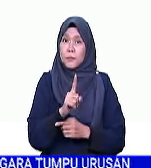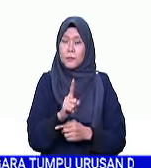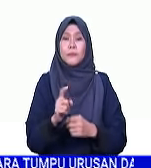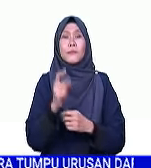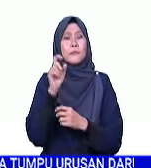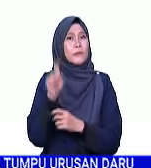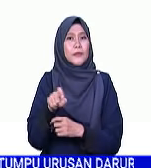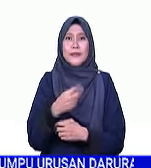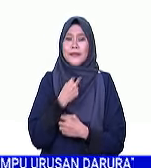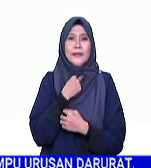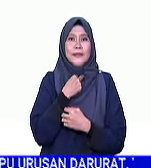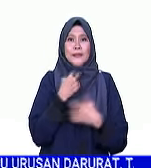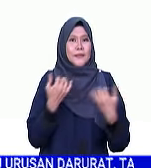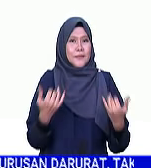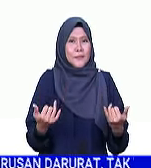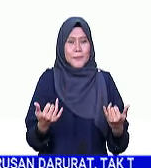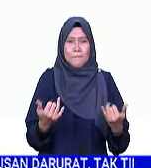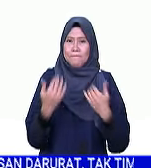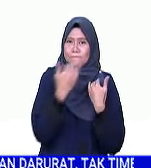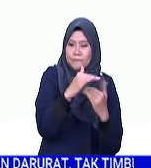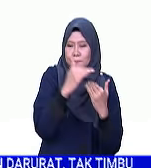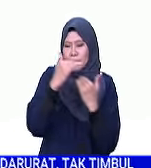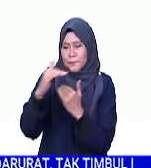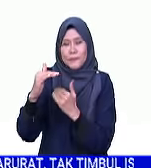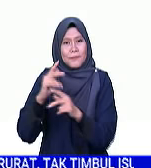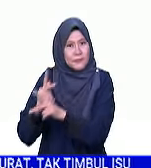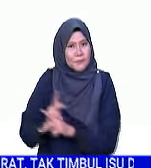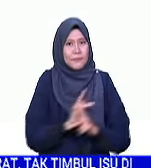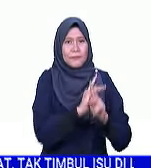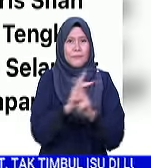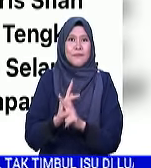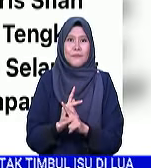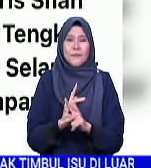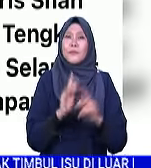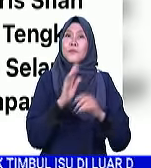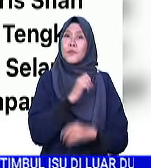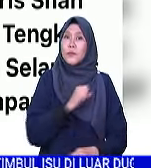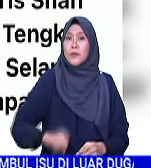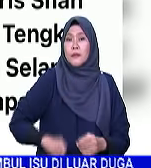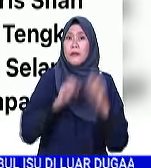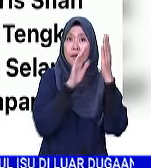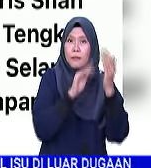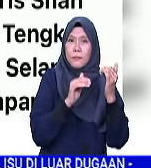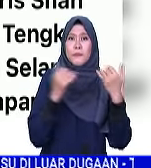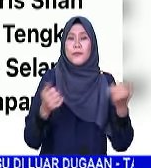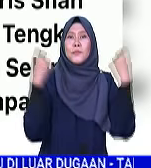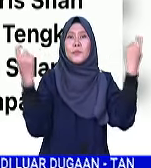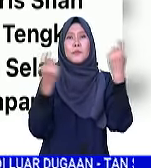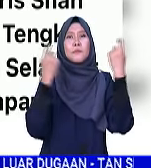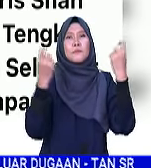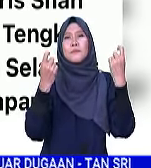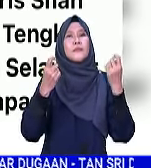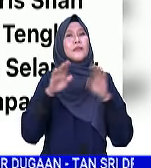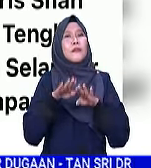ini terpaksa diadakan dalam keadaan yang terhad dan waspada. Baginda berharap sambutan kali ini diraikan dalam